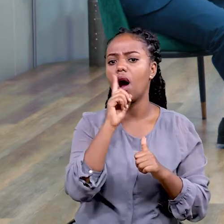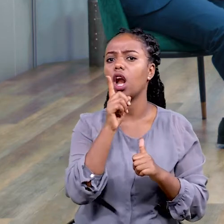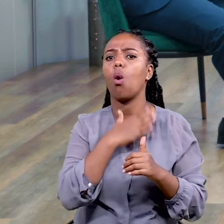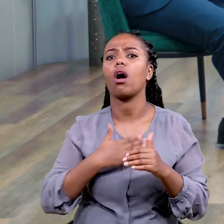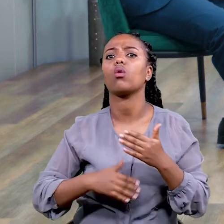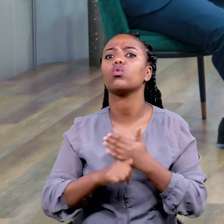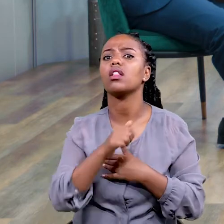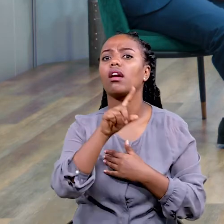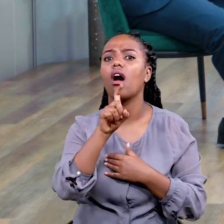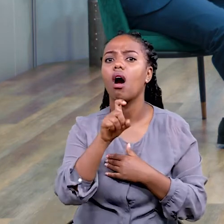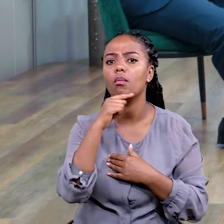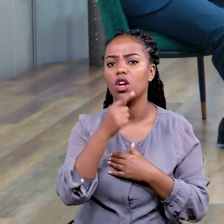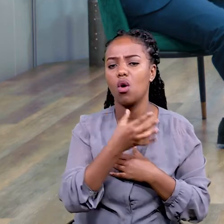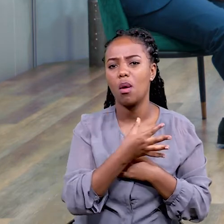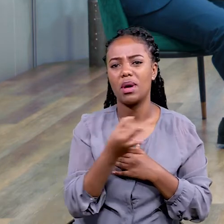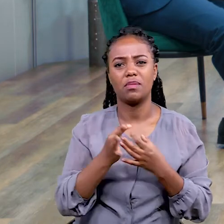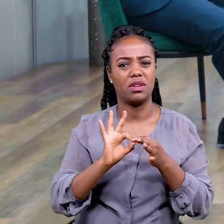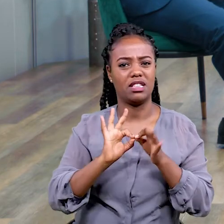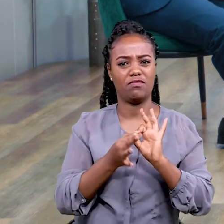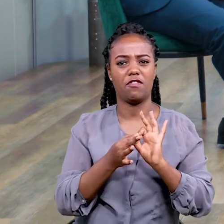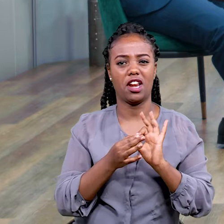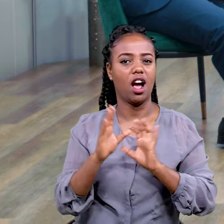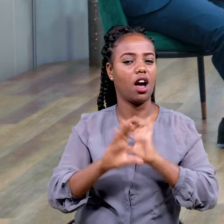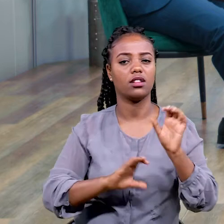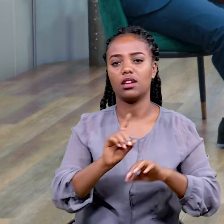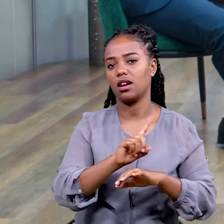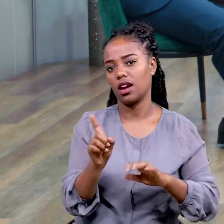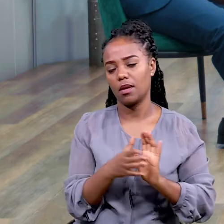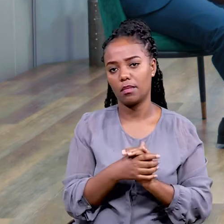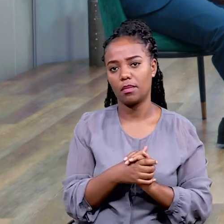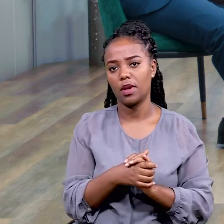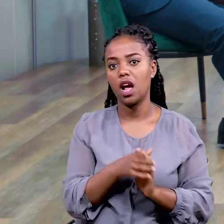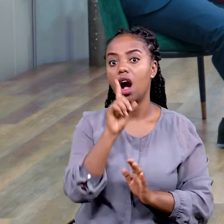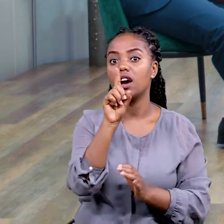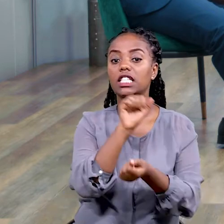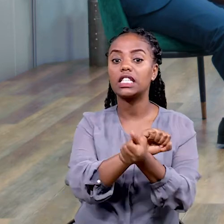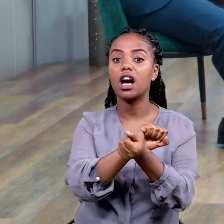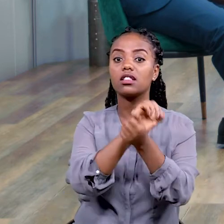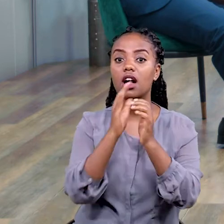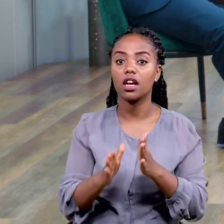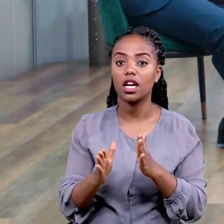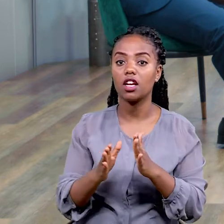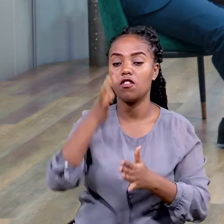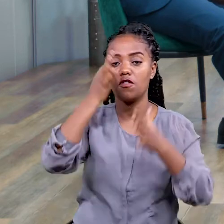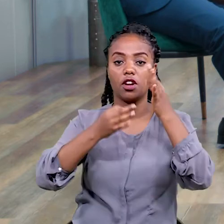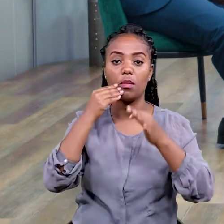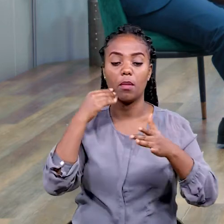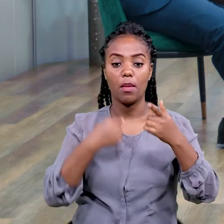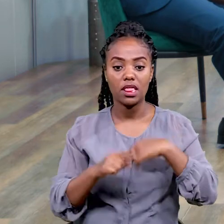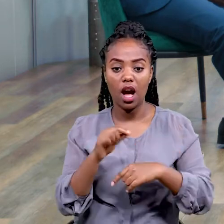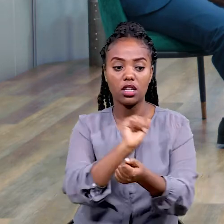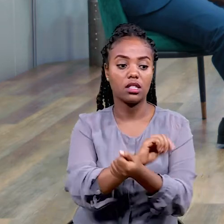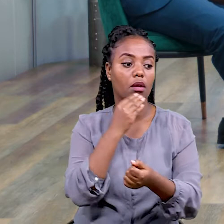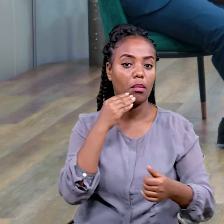ነው አካል ጉዳተኛ የሚለው በደንብ ዲፋይን አይደረግም፣ አልተደረገም። አንድ ታራሚ ተፈርዶበት ማረሚያ